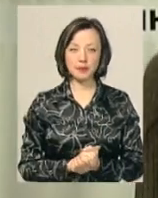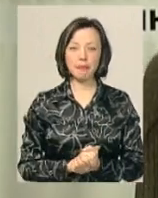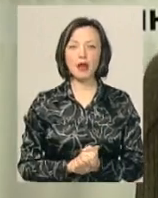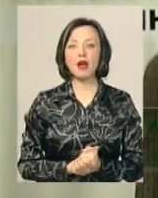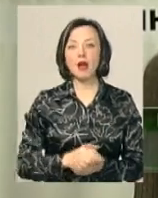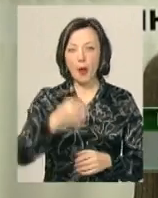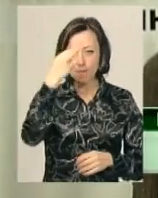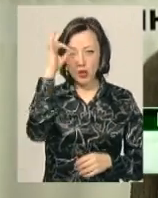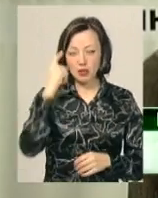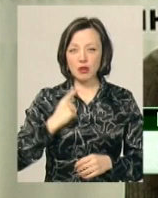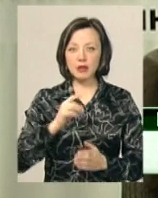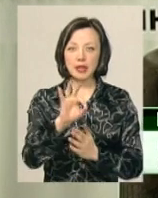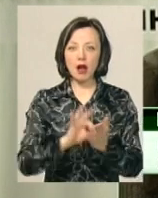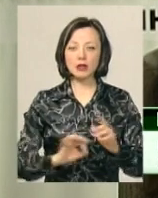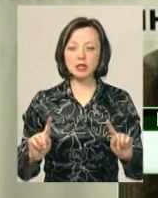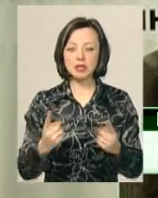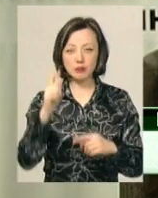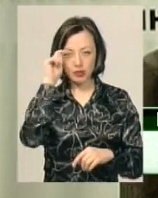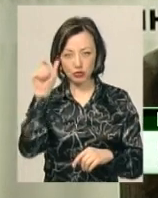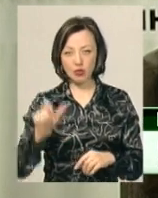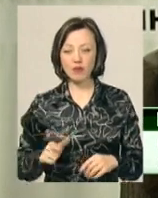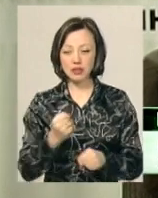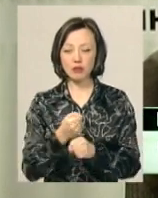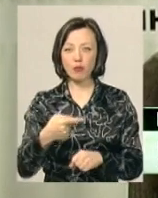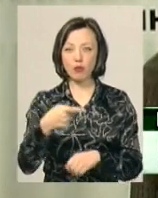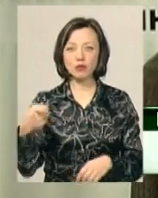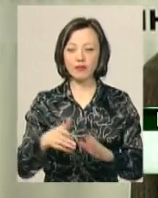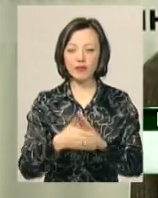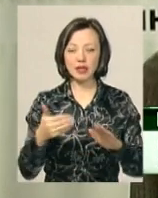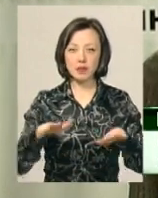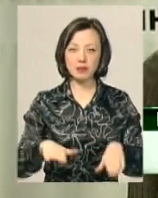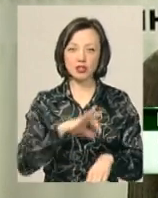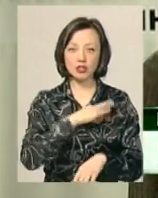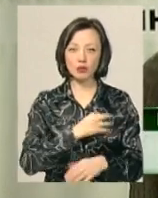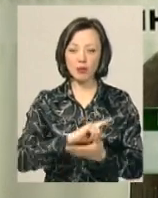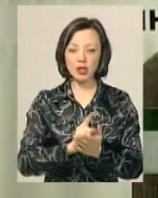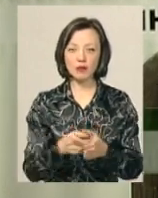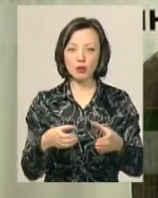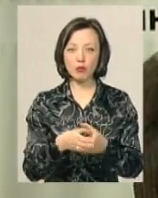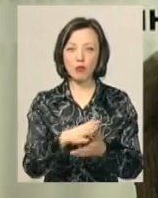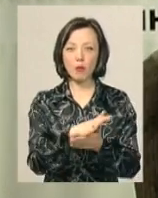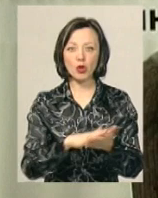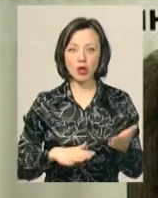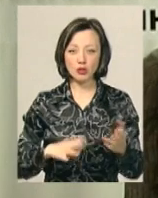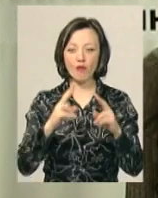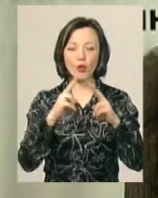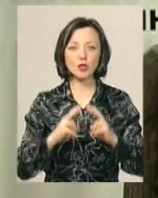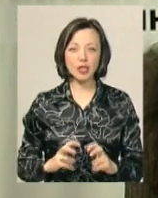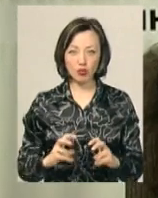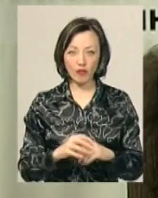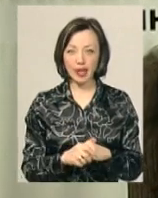Поліцейські охорони негайно затримали чоловіка, який здійснював постріли, викликали на місце слідчо-оперативну групу для подальшого